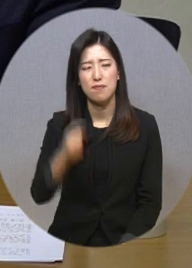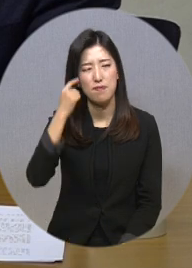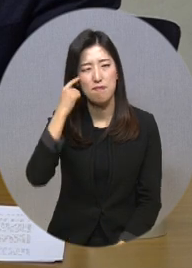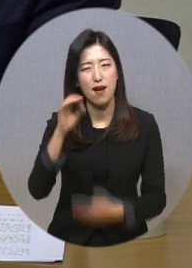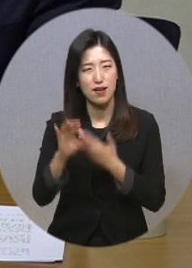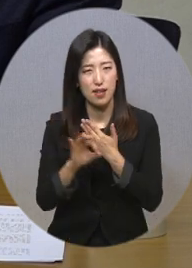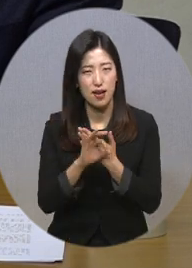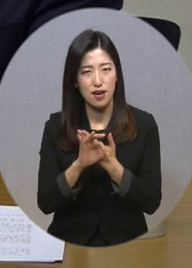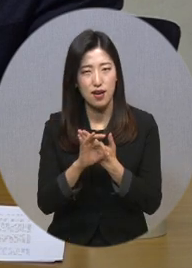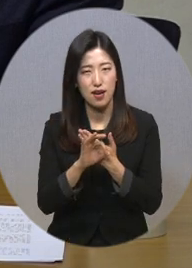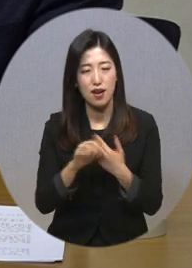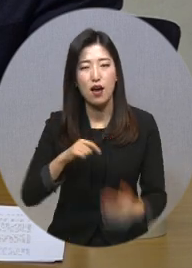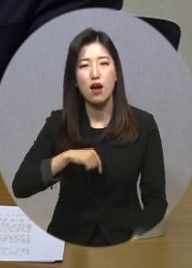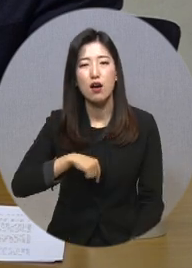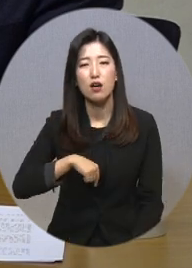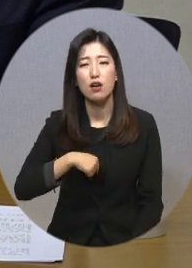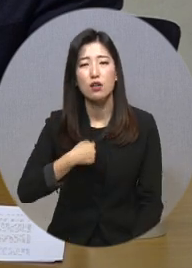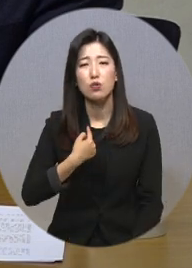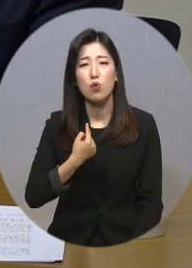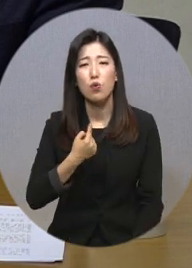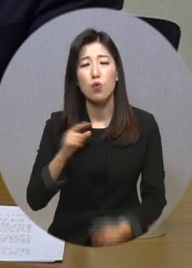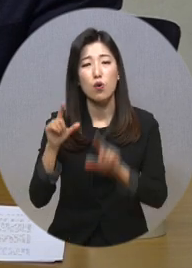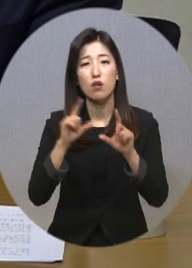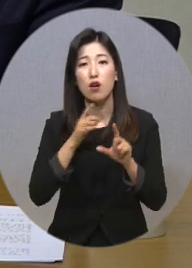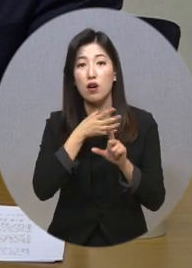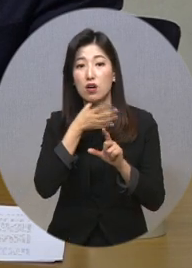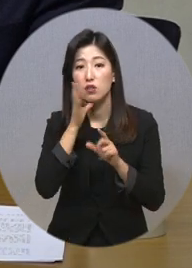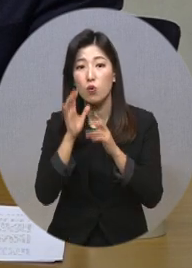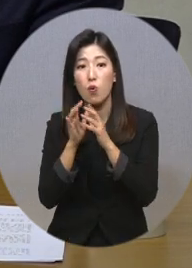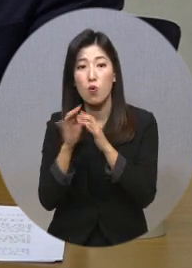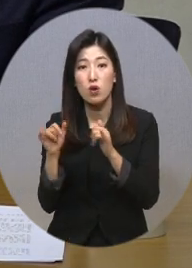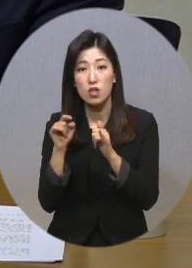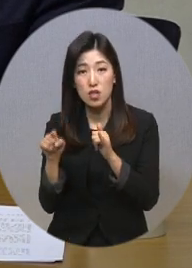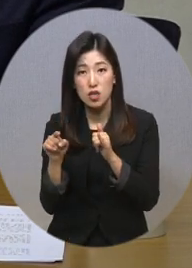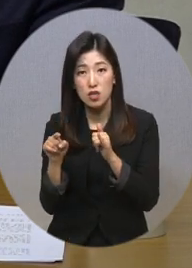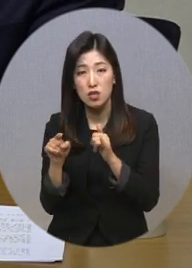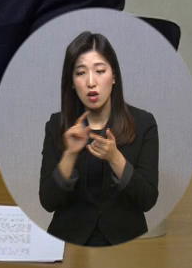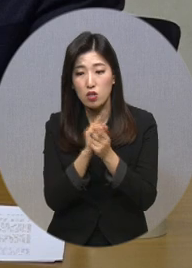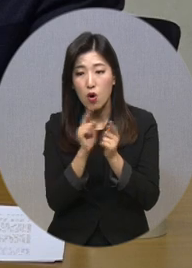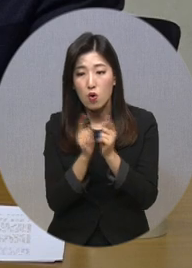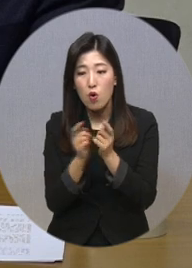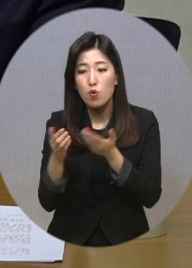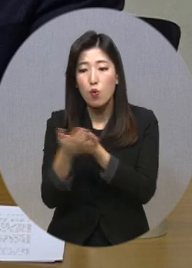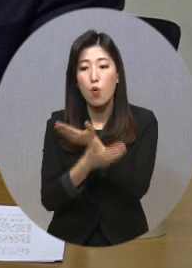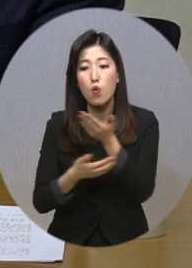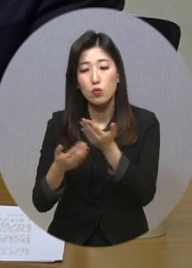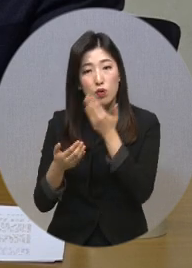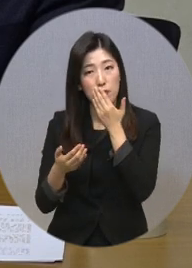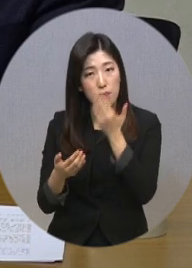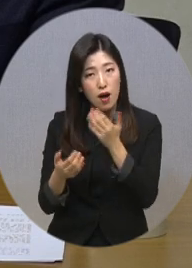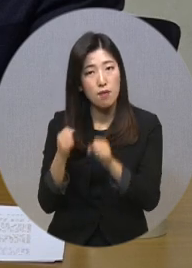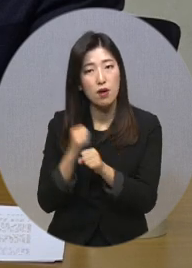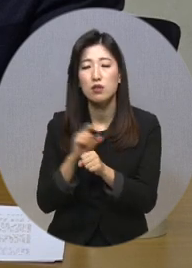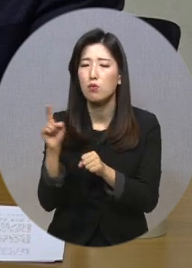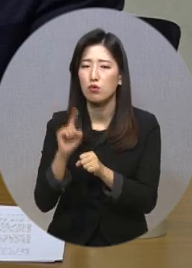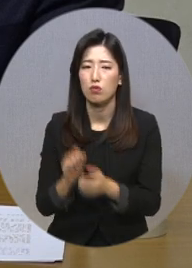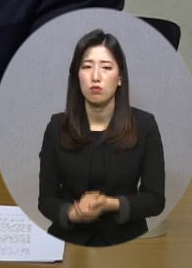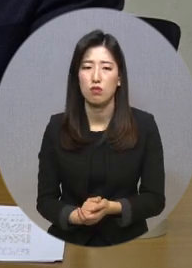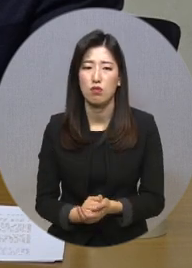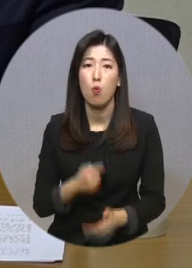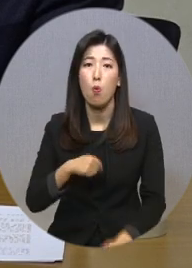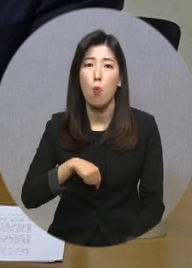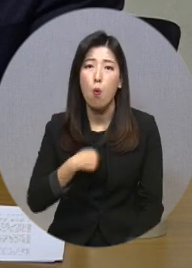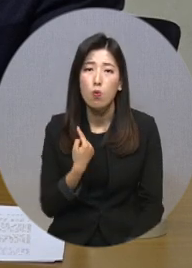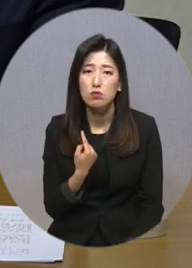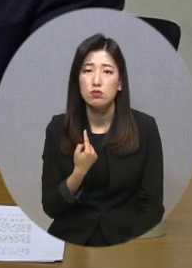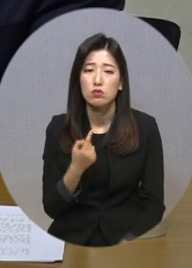독거노인을 서로 교류할 수 있도록 공동체 생활을 하면 어떨까? 이분들은 하루 왼종일